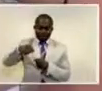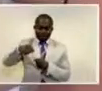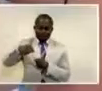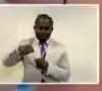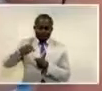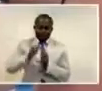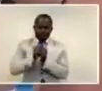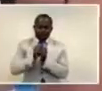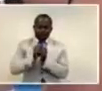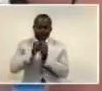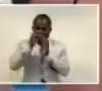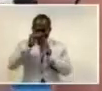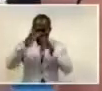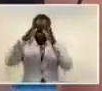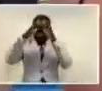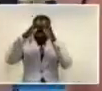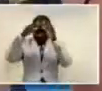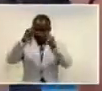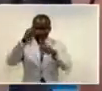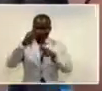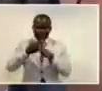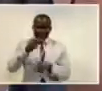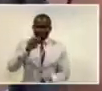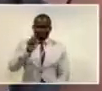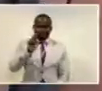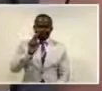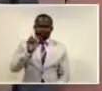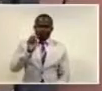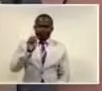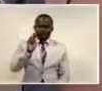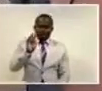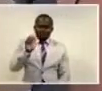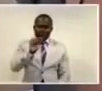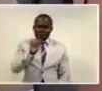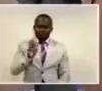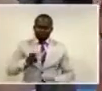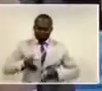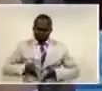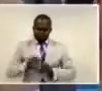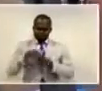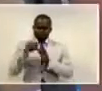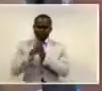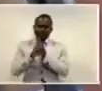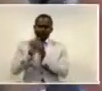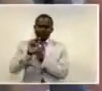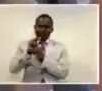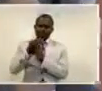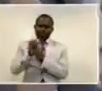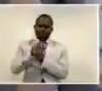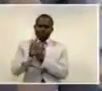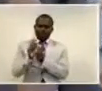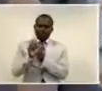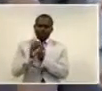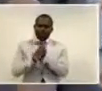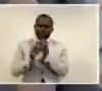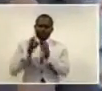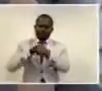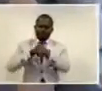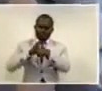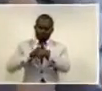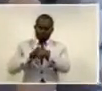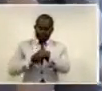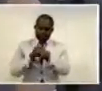Perezida wa Repubulika, nitwa Tuyambaze Philibert, vuka mu murenge wa Muhoza, akarere ka